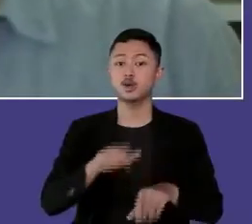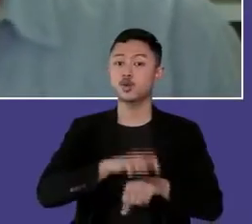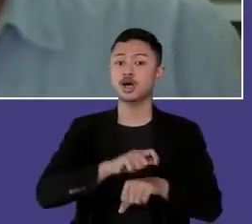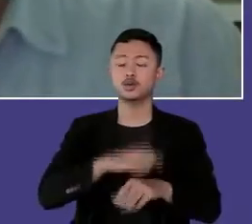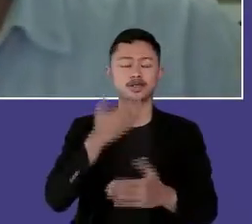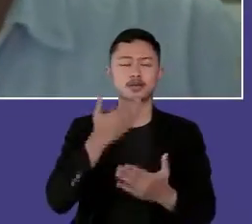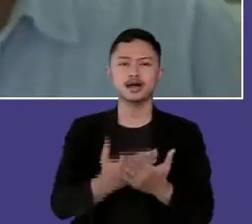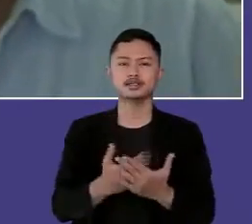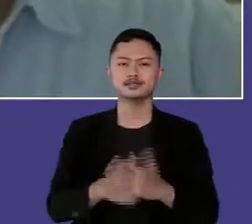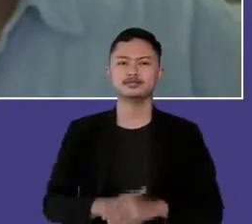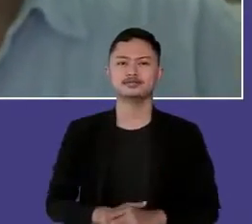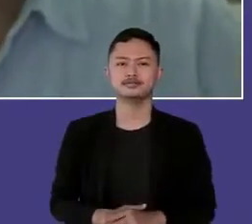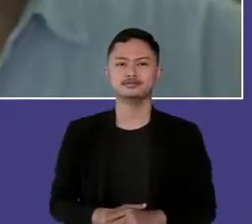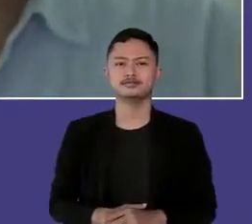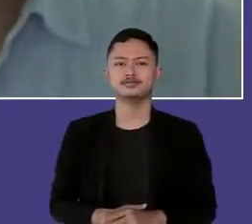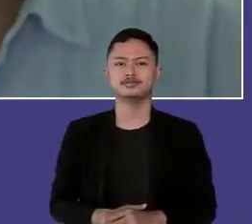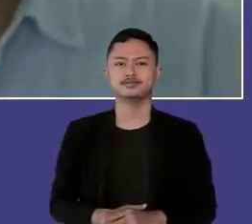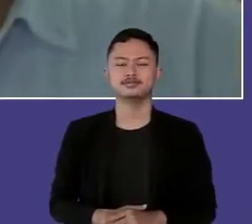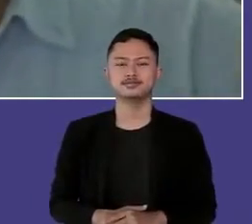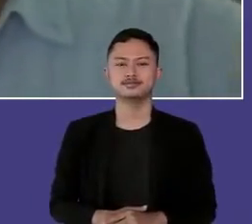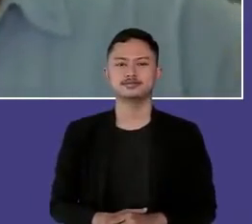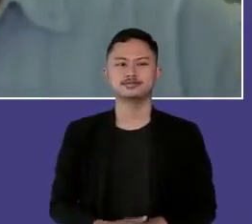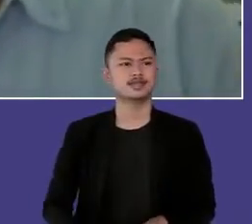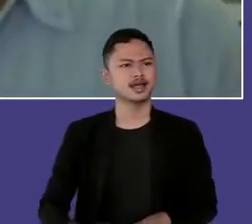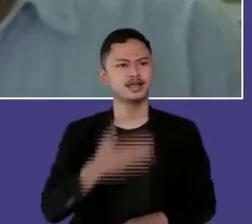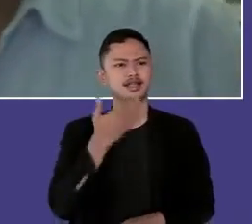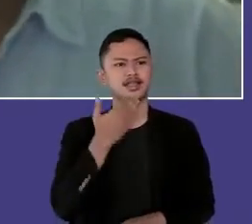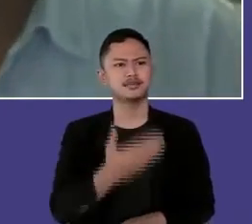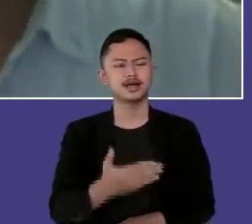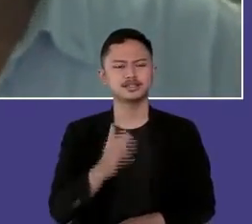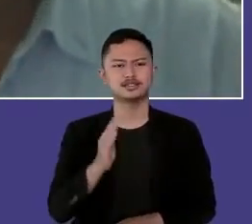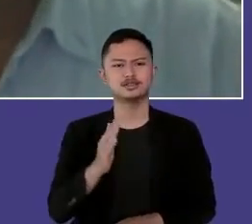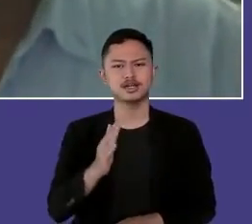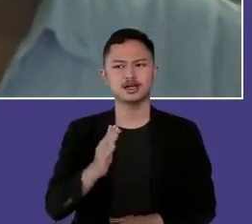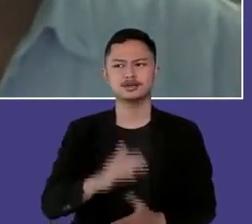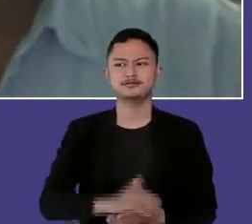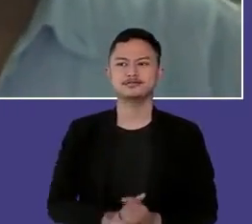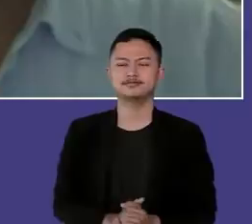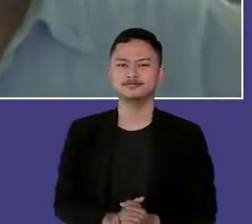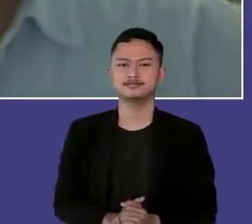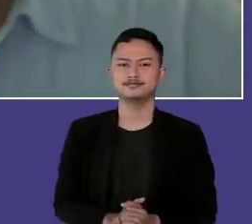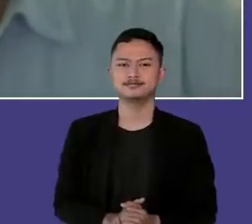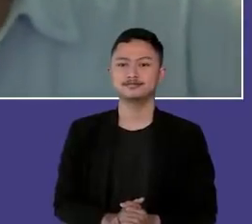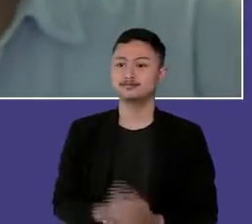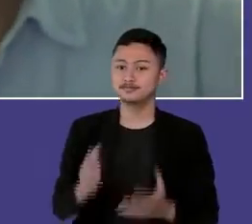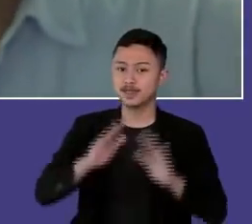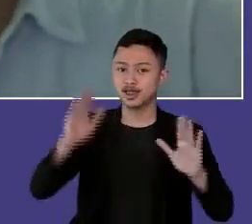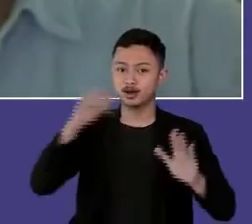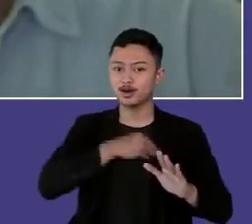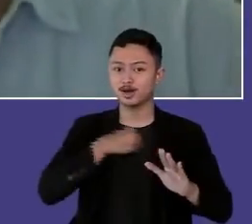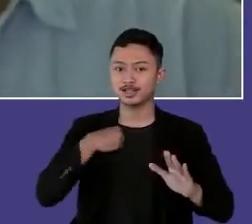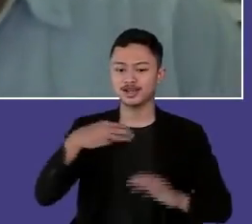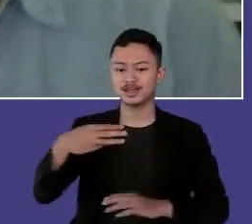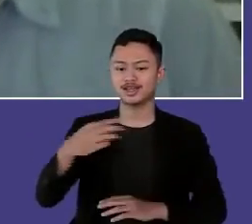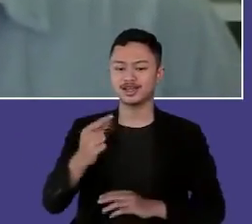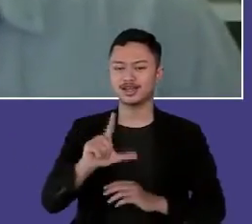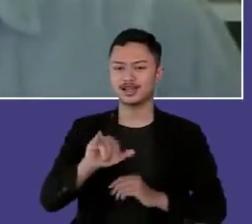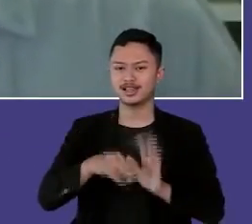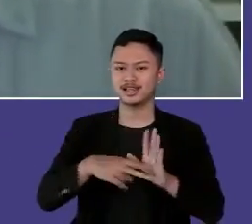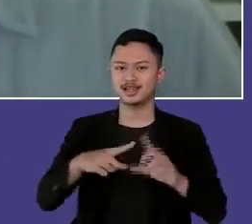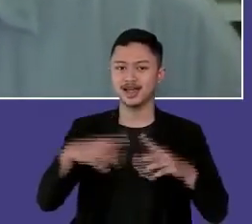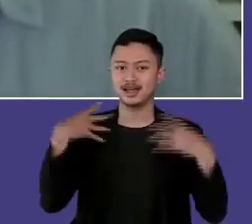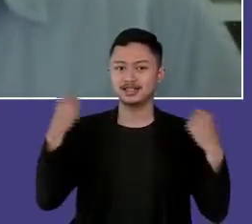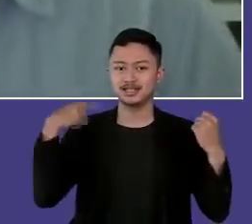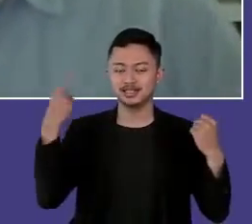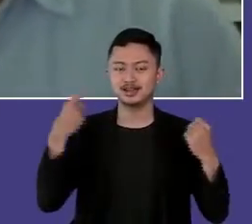waktunya Sehat mah voice Terima kasih atas undangannya salam-salam kembali dengan ibu Erina Kabarmu sehat